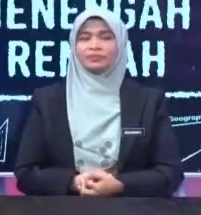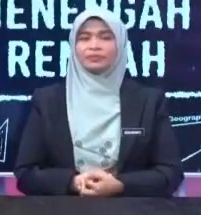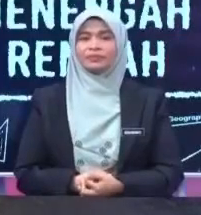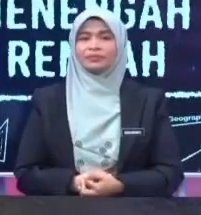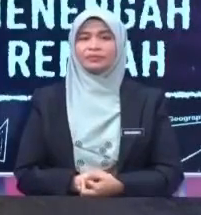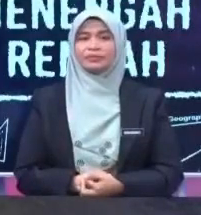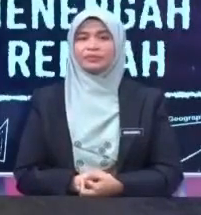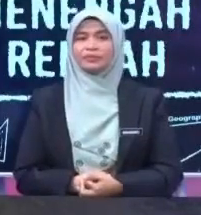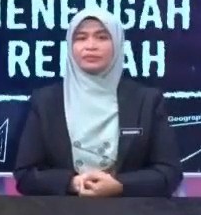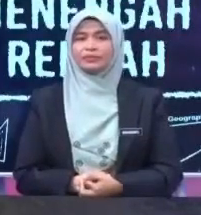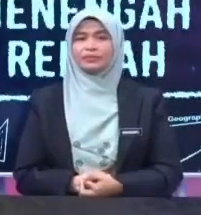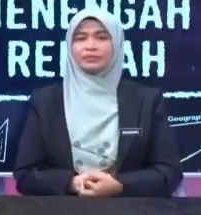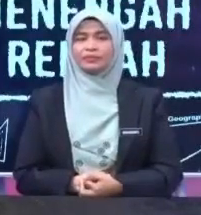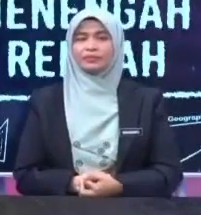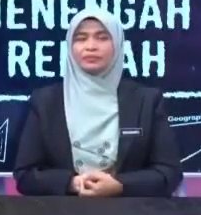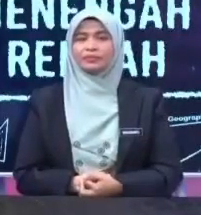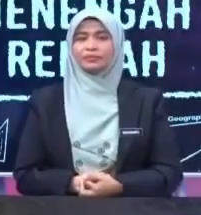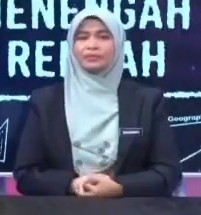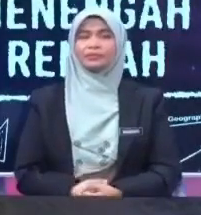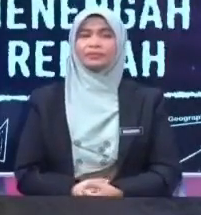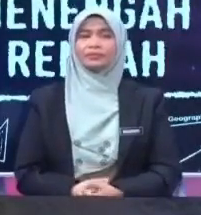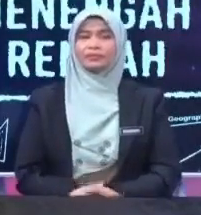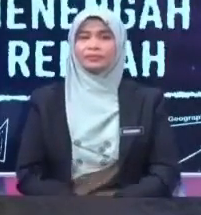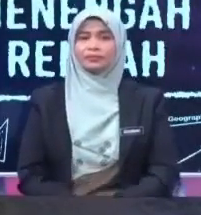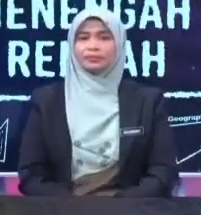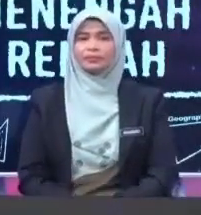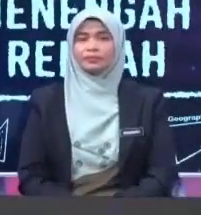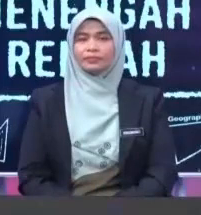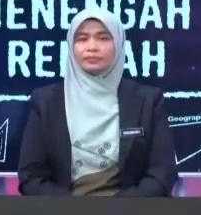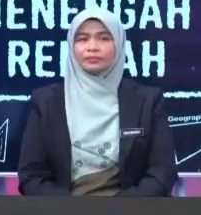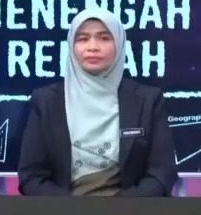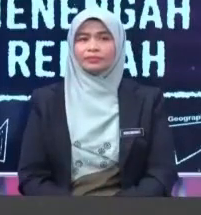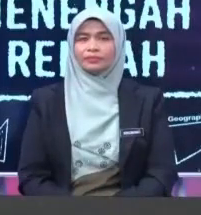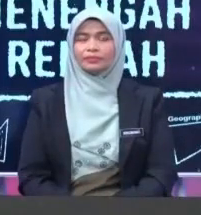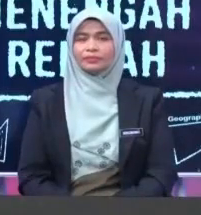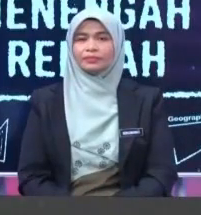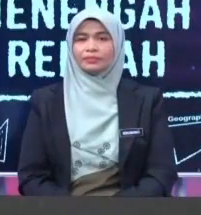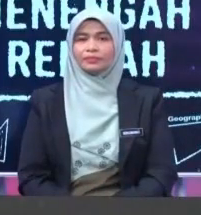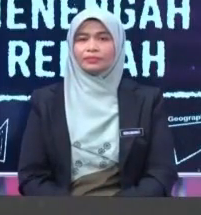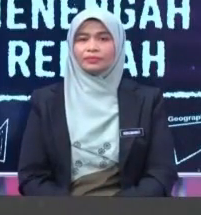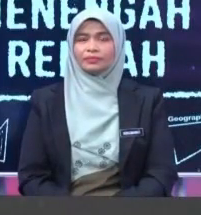100. Silakan. Saya Ustazah. Okey, dipersilakan Abang Umar.